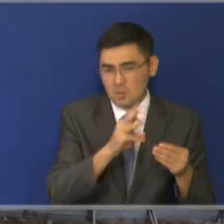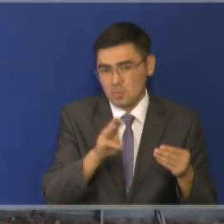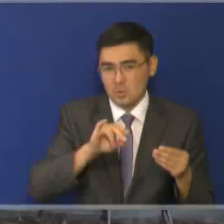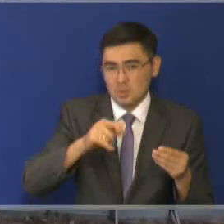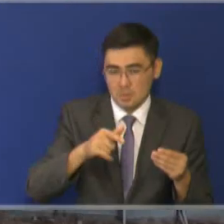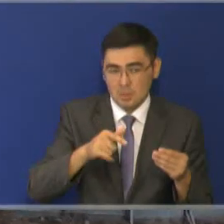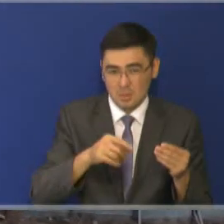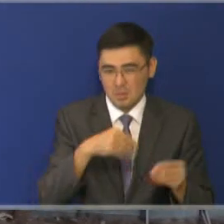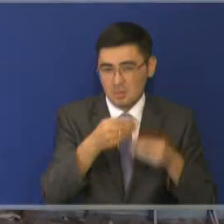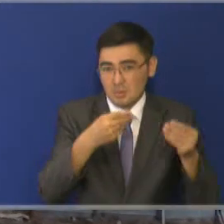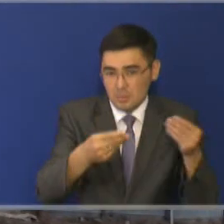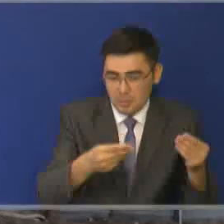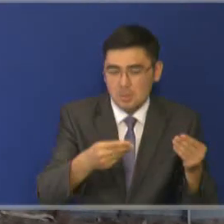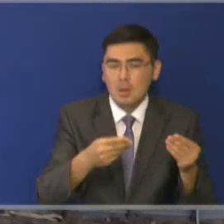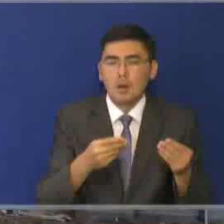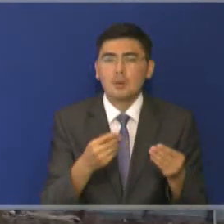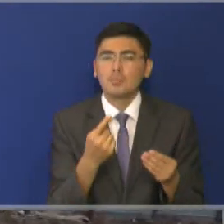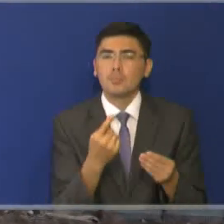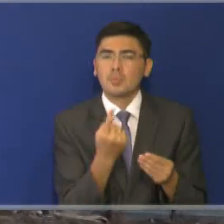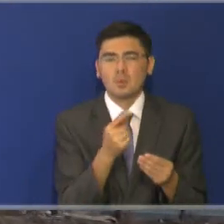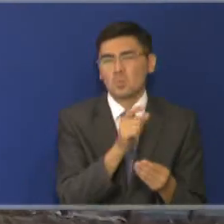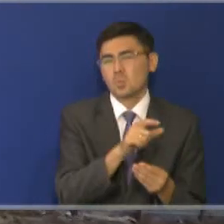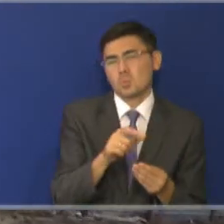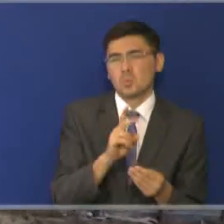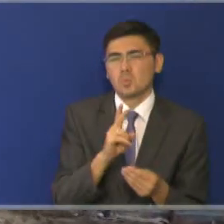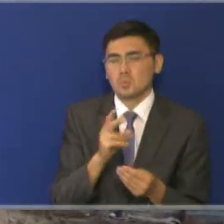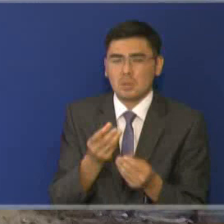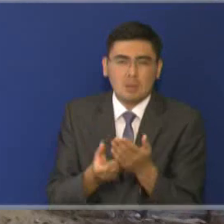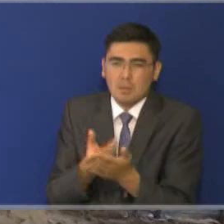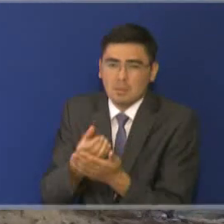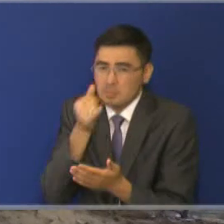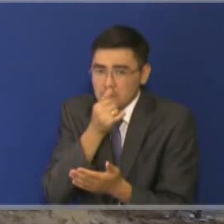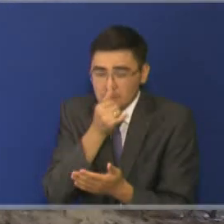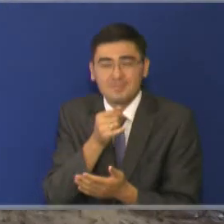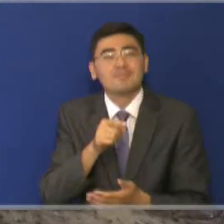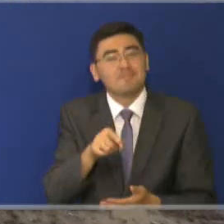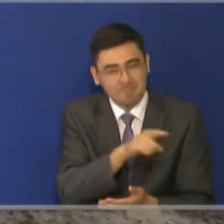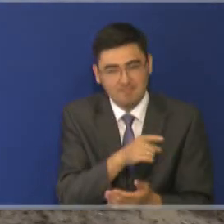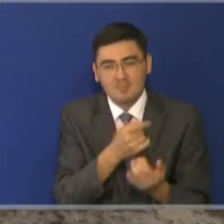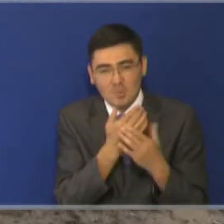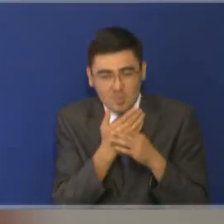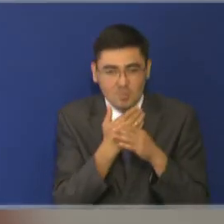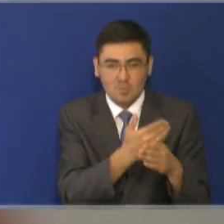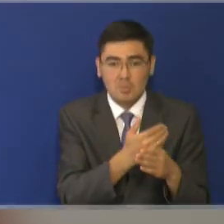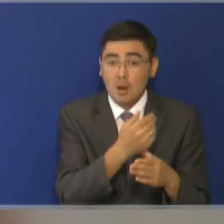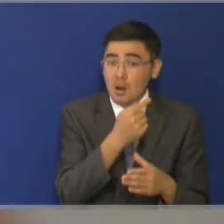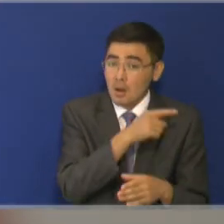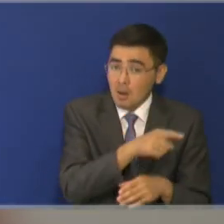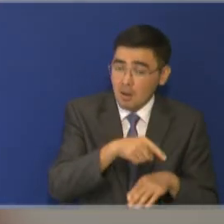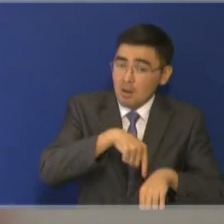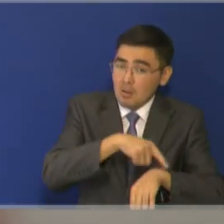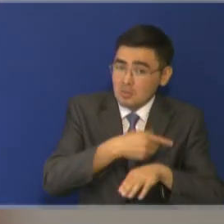теңгеден аспайтын сертификаттар алғашқы жарнаны төлей алмайтын отбасыларға қайтарымсыз әлеуметтік көмек ретінде беріледі.